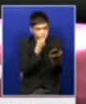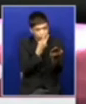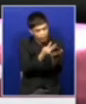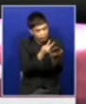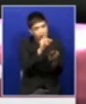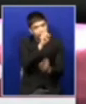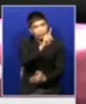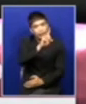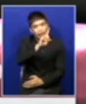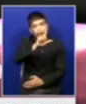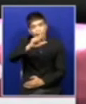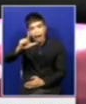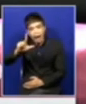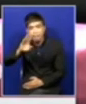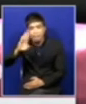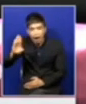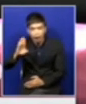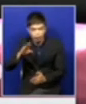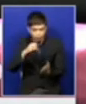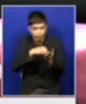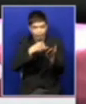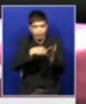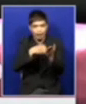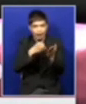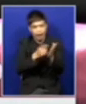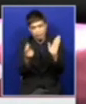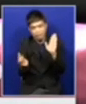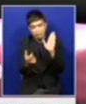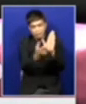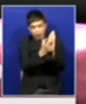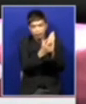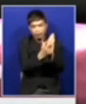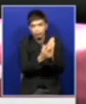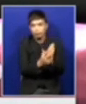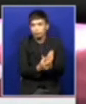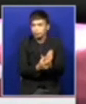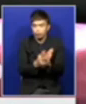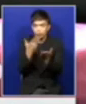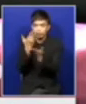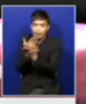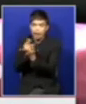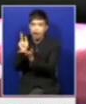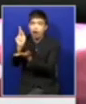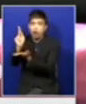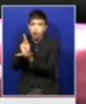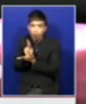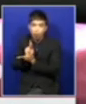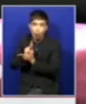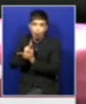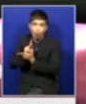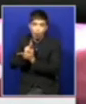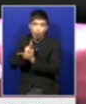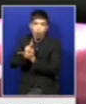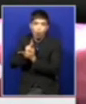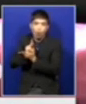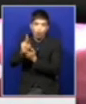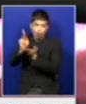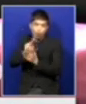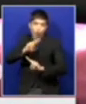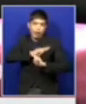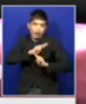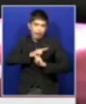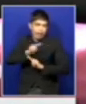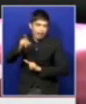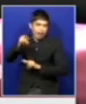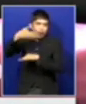าทง่ายมากดิฉันว่าบางทีคงจะง่ายกว่าการกู้นอกระบบที่ข้างนอกอีกซะอีกนะคะฉะ